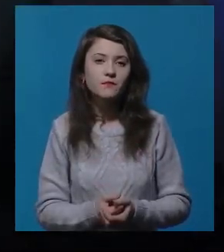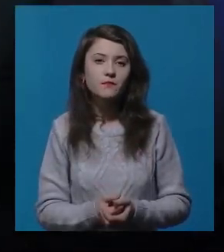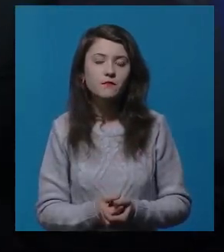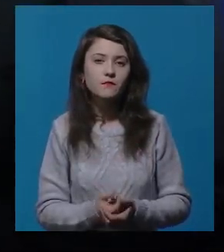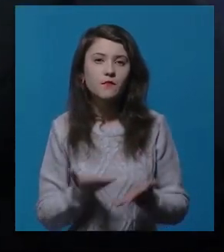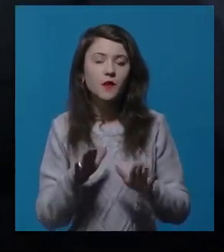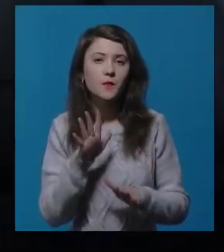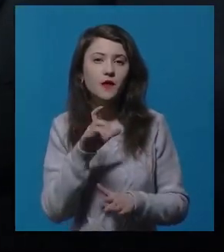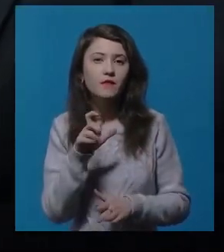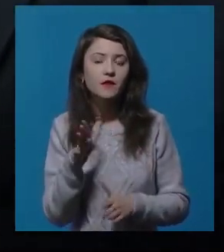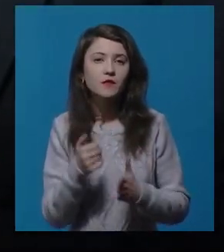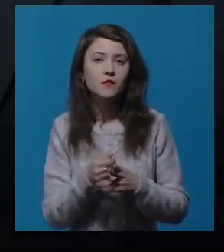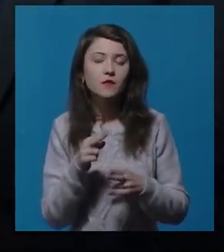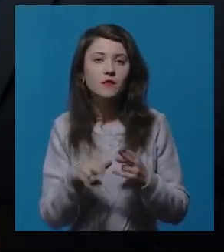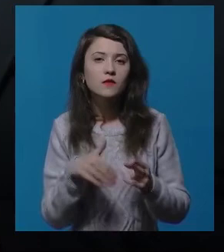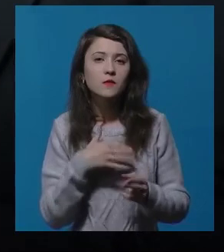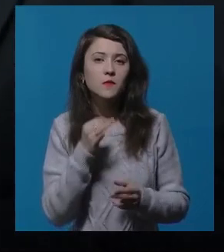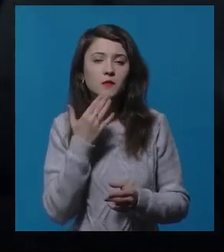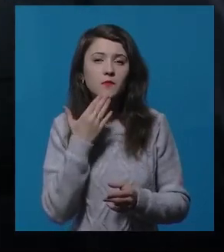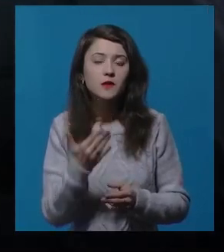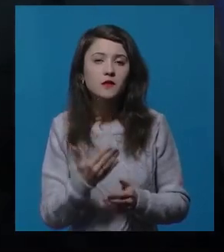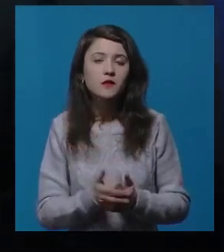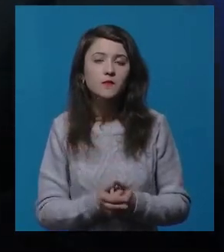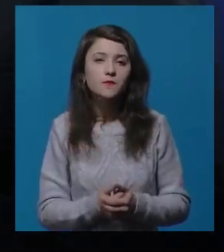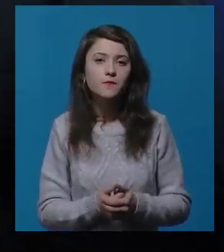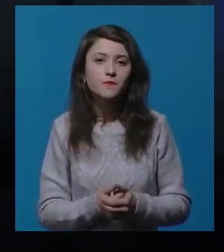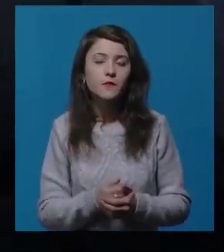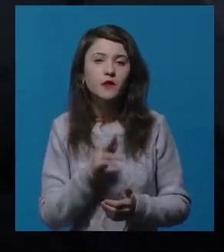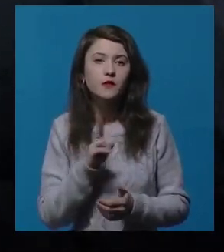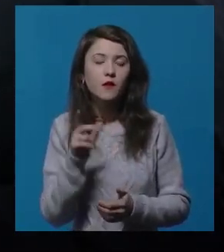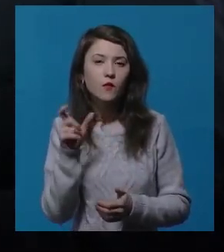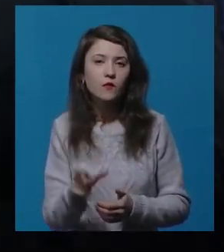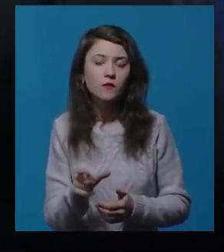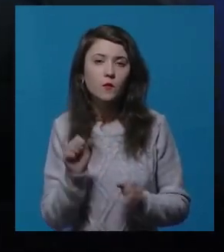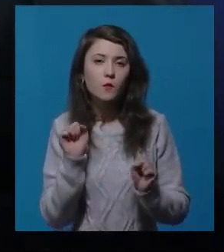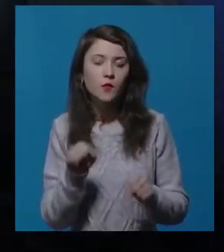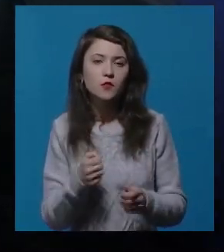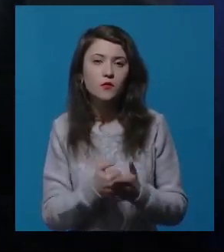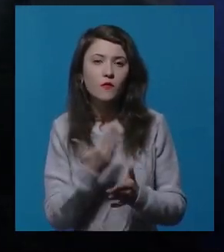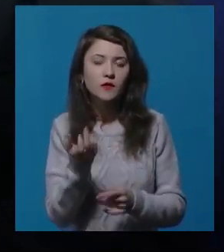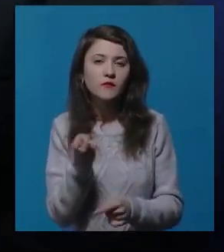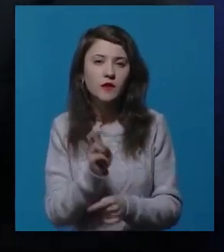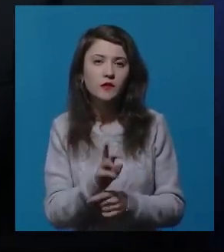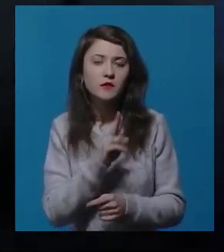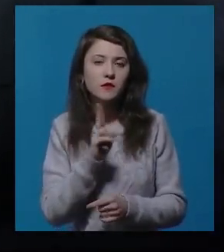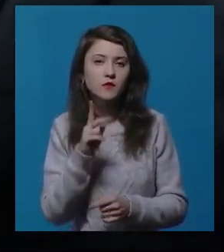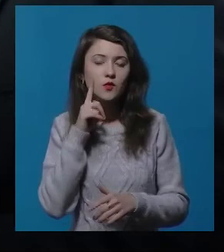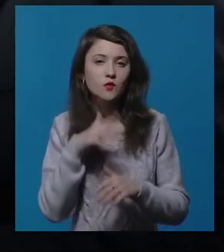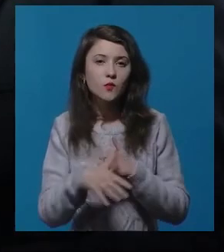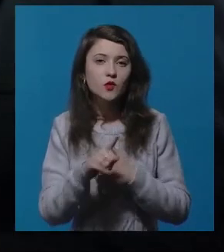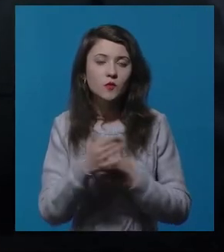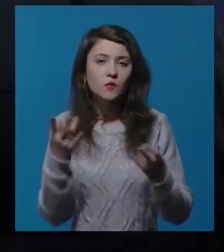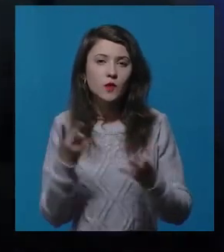хвилин до завершення ефіру. Хотілося б приділити цей час тому, як людина фактично може до вас звернутися, та як зрозуміти, що їй потрібно йти